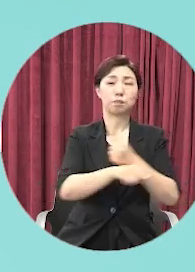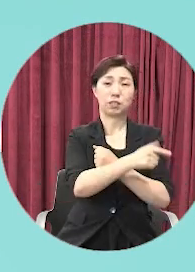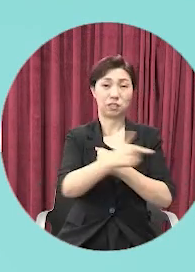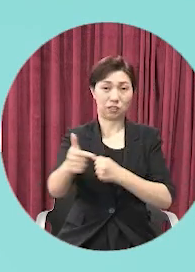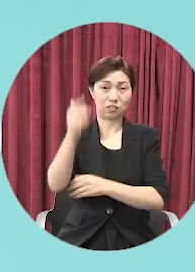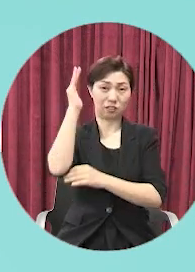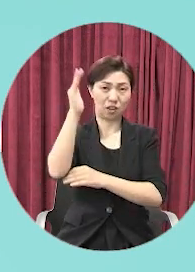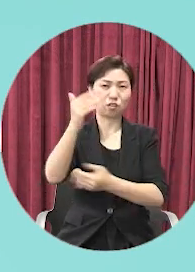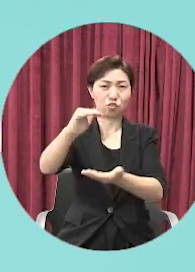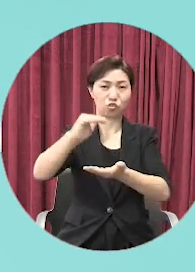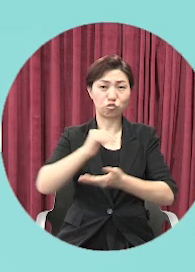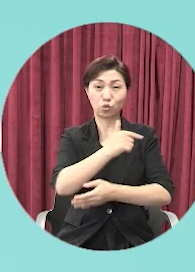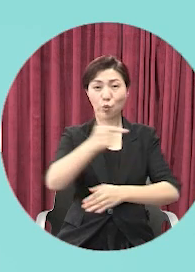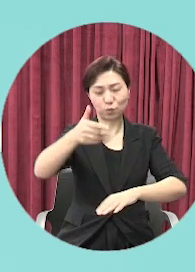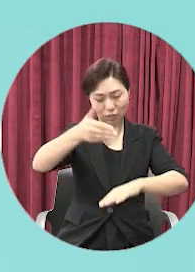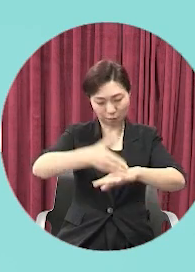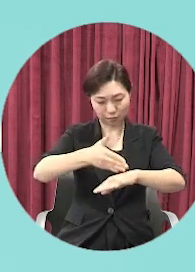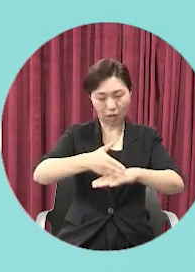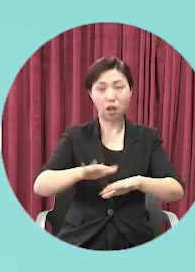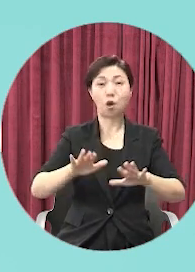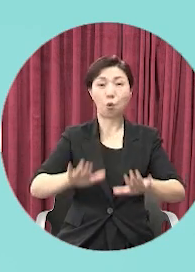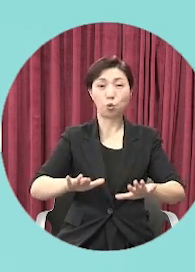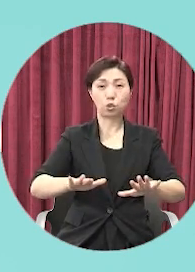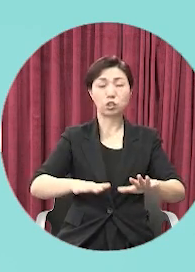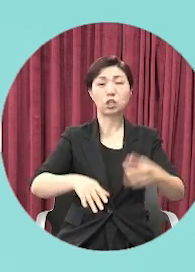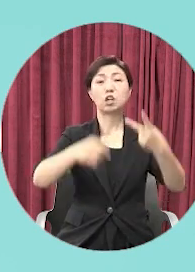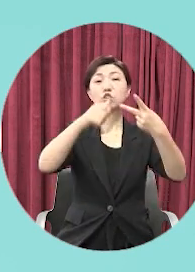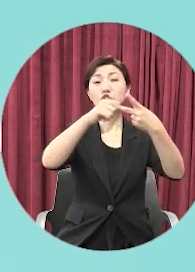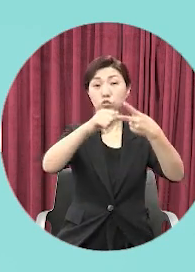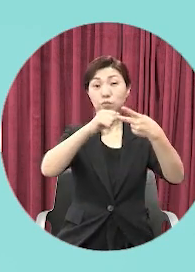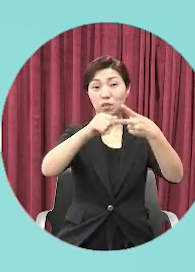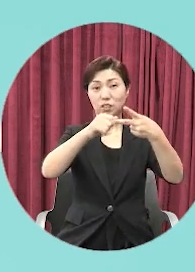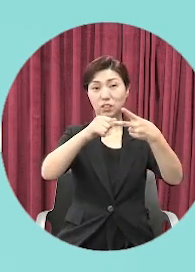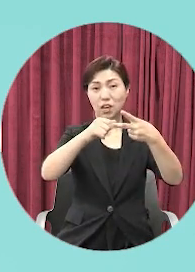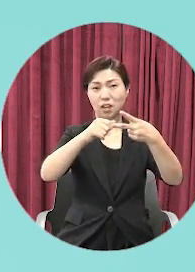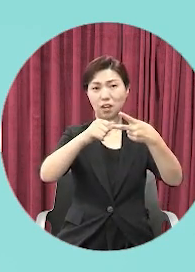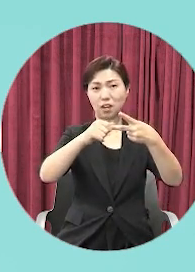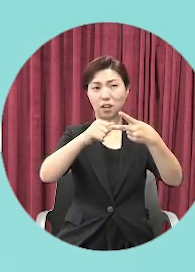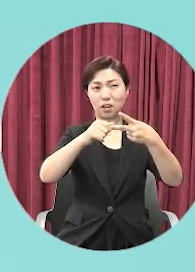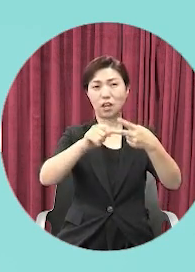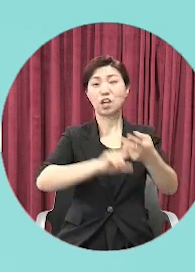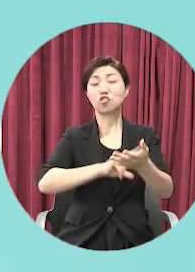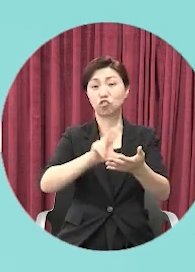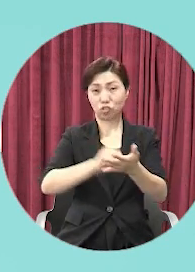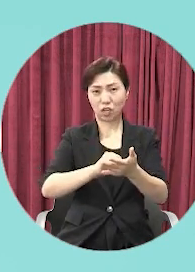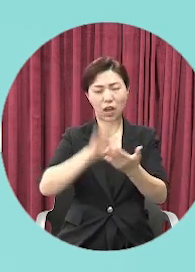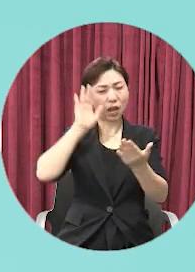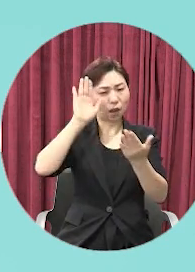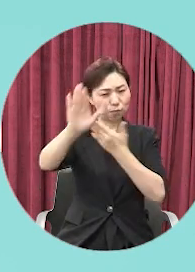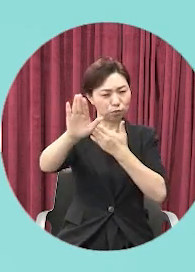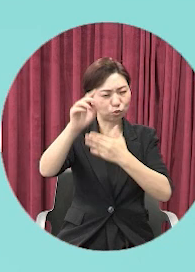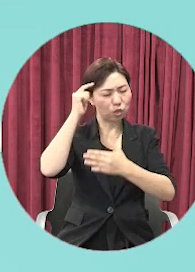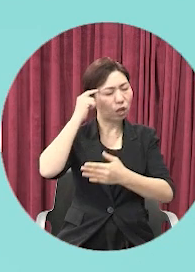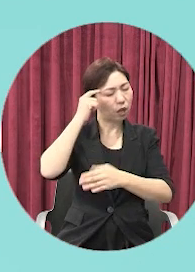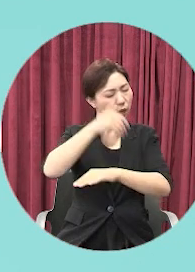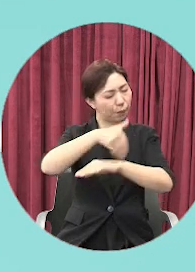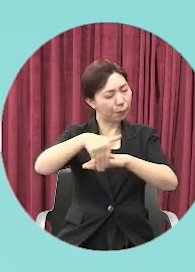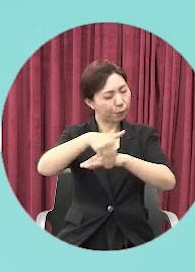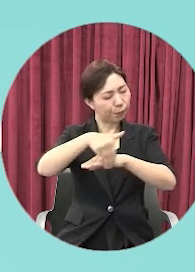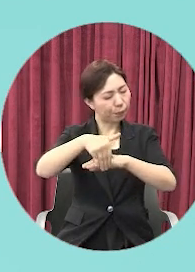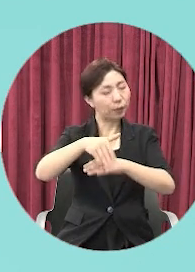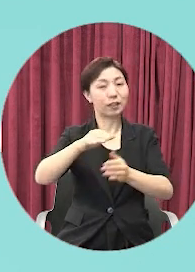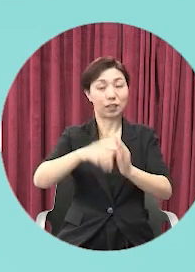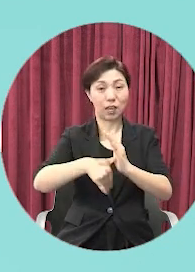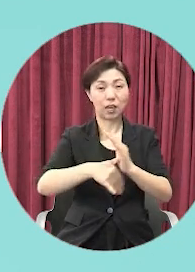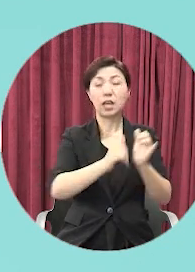같습니다. 그래서 오늘 두 번째 세션이 굉장히 향후에 우리 미래를 그려나가는데 기술과 현장과 인간이